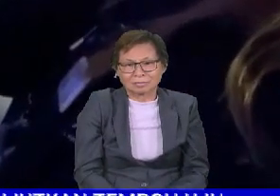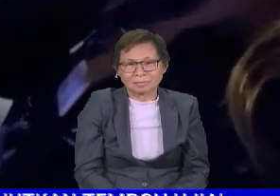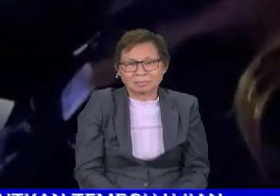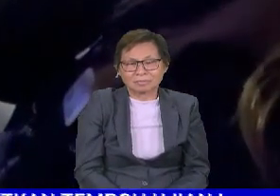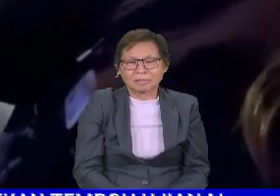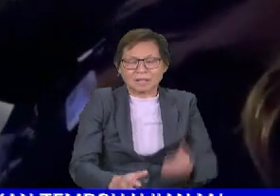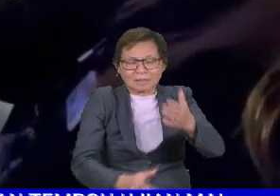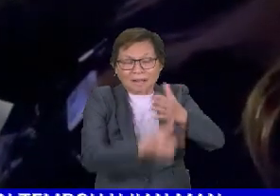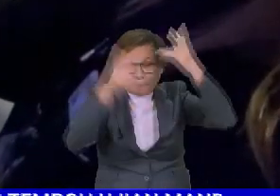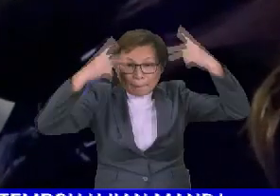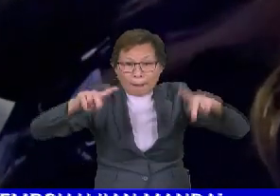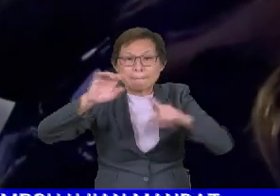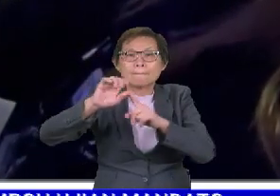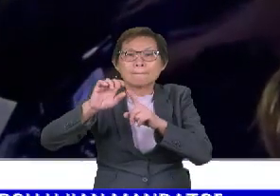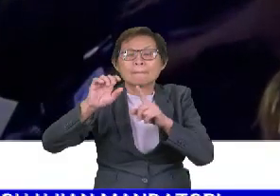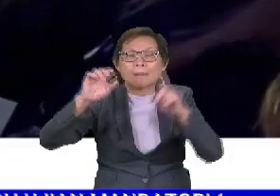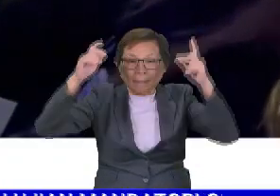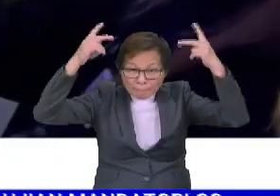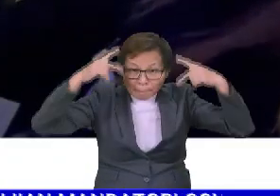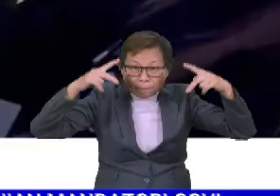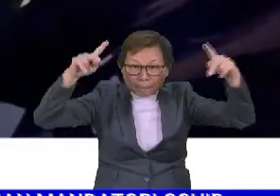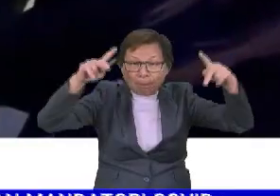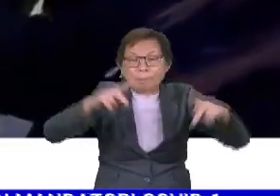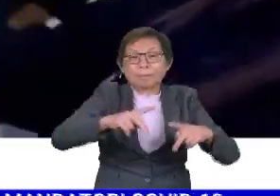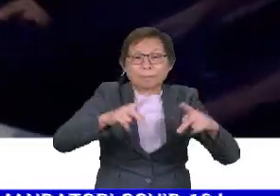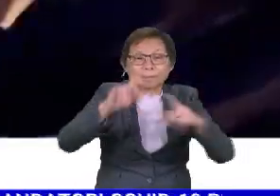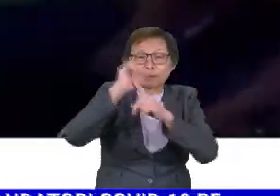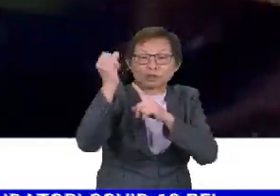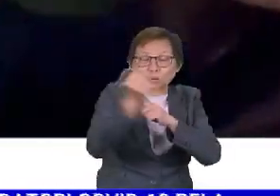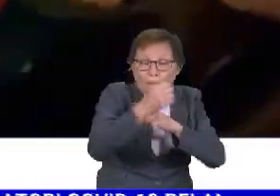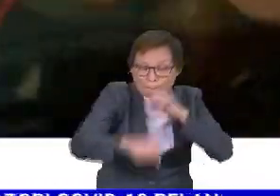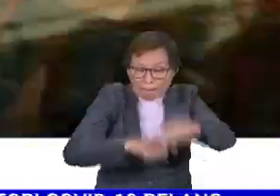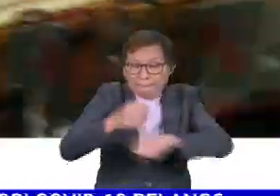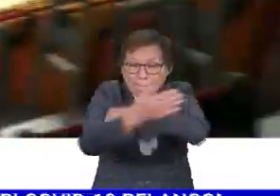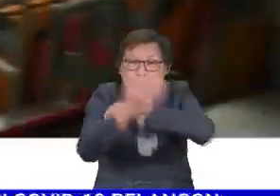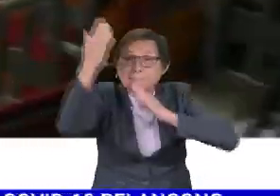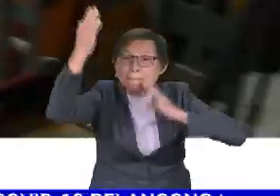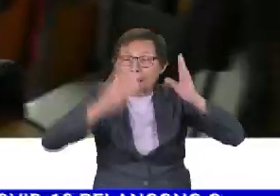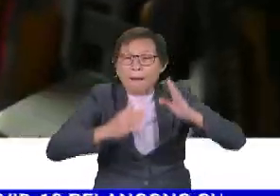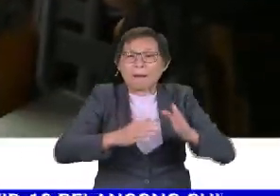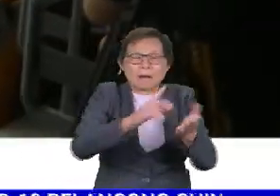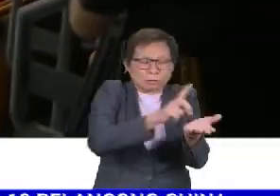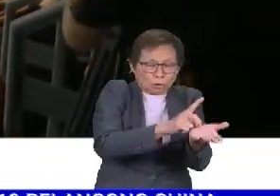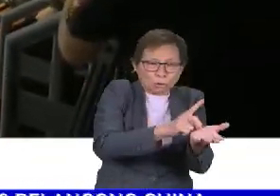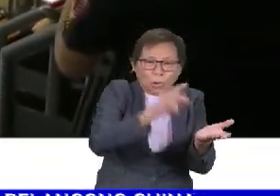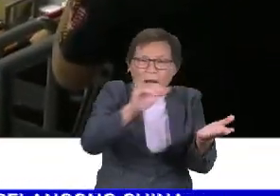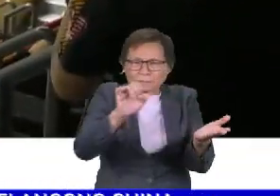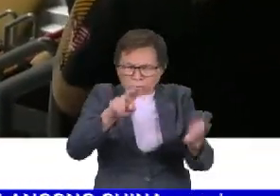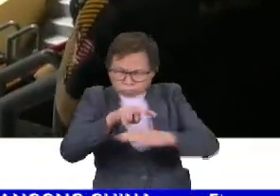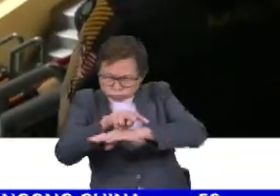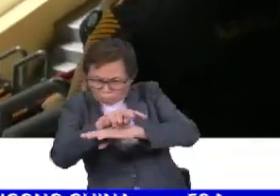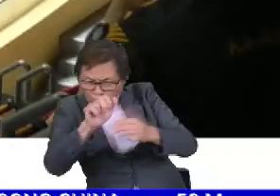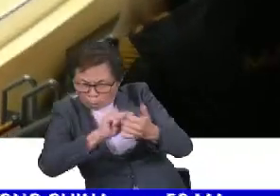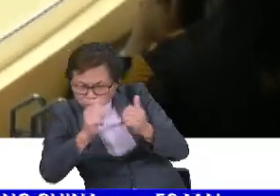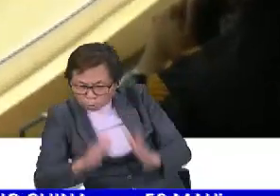menurut naik presiden persekutuan kebangsaan dilewasikal Indonesia datua Madrid single pegawai perbuatan ASN mampu memantau rapi